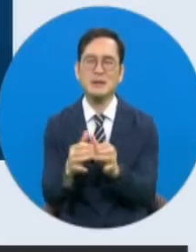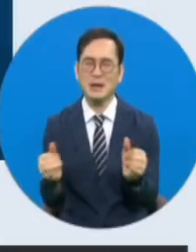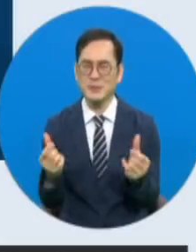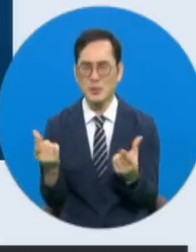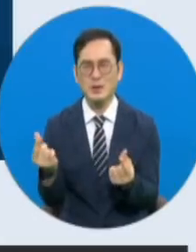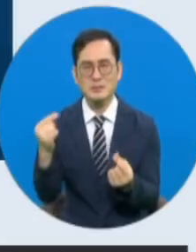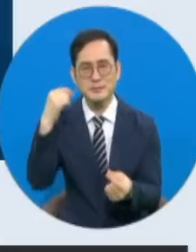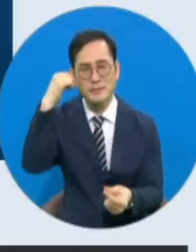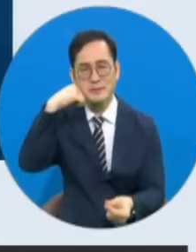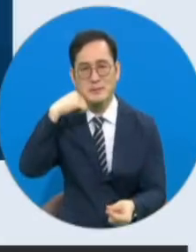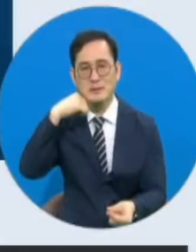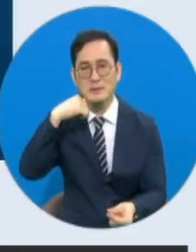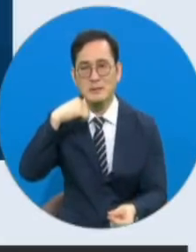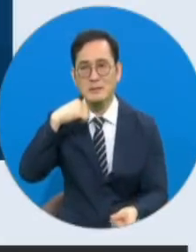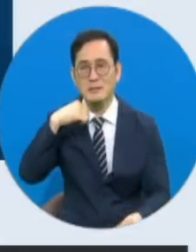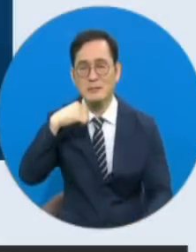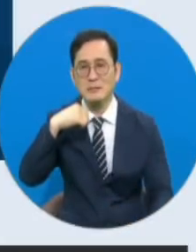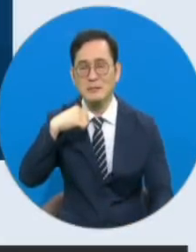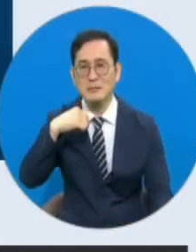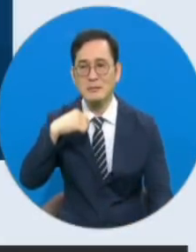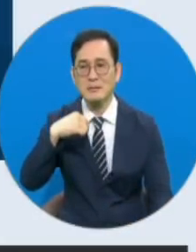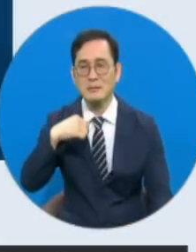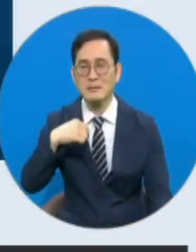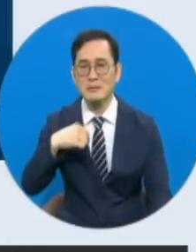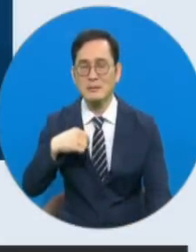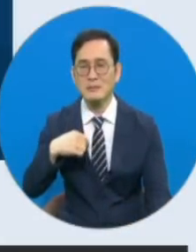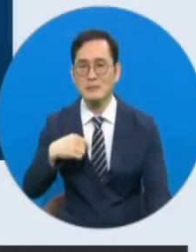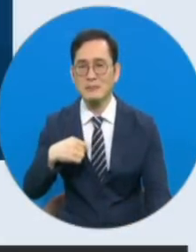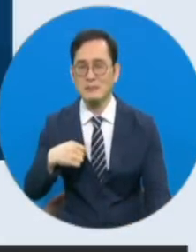초반에 여성으로 보이는데요